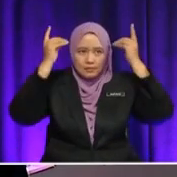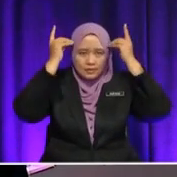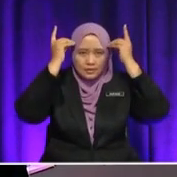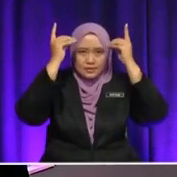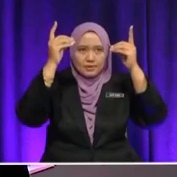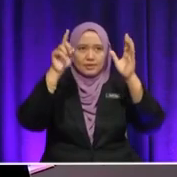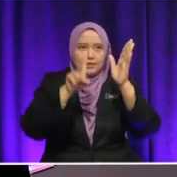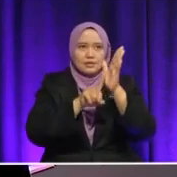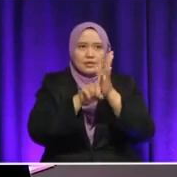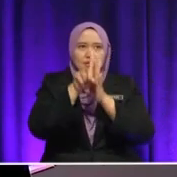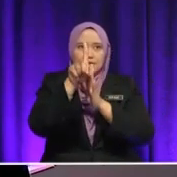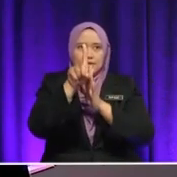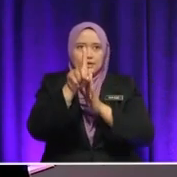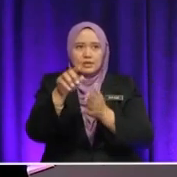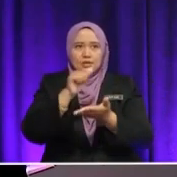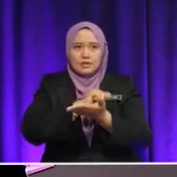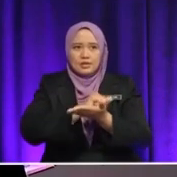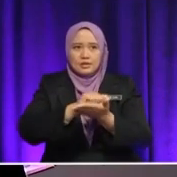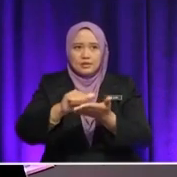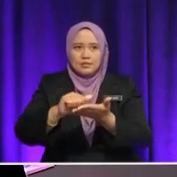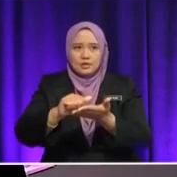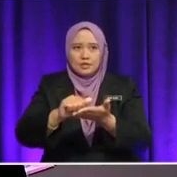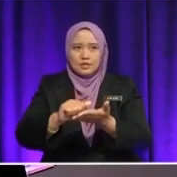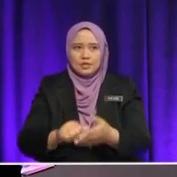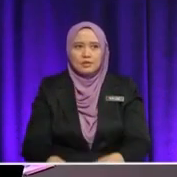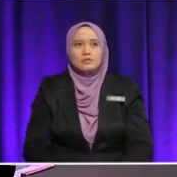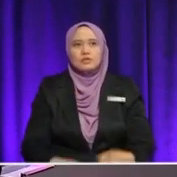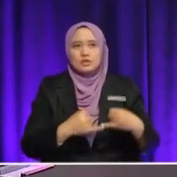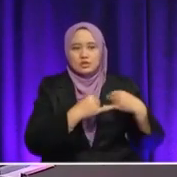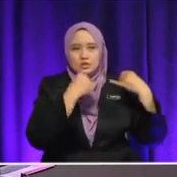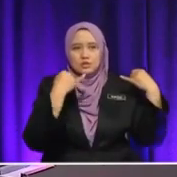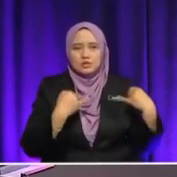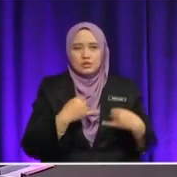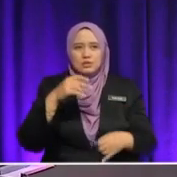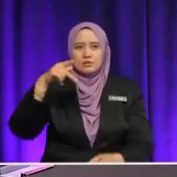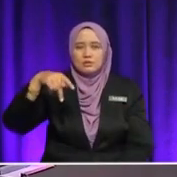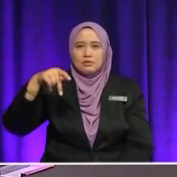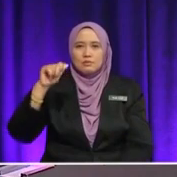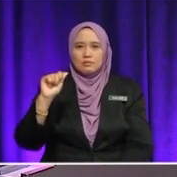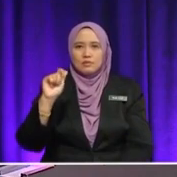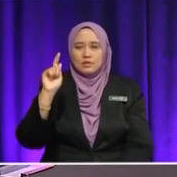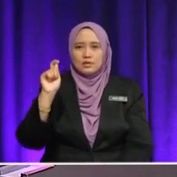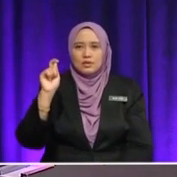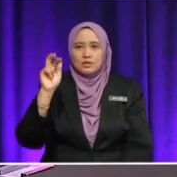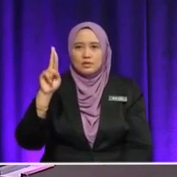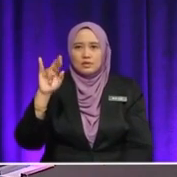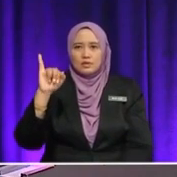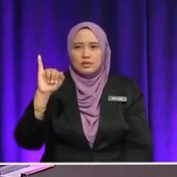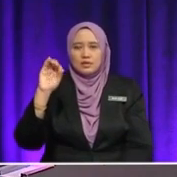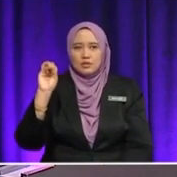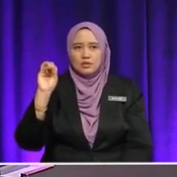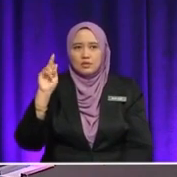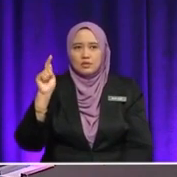keempat berjiwa patriotik Dayak 5 berjiwa rakyat K5 jawaban tepat dalam bentuk